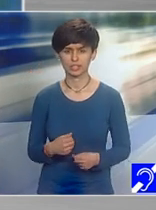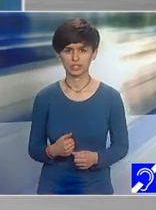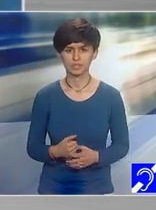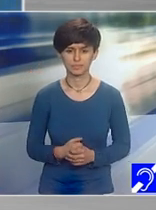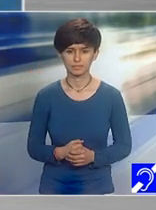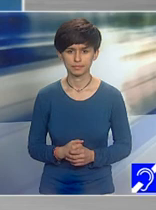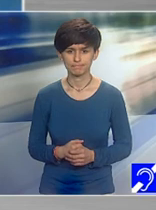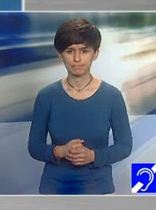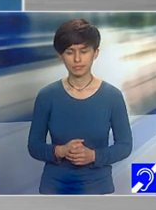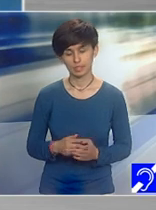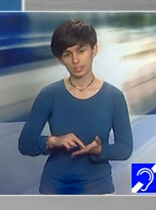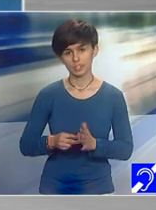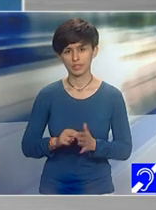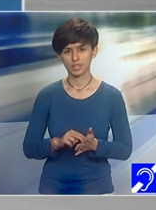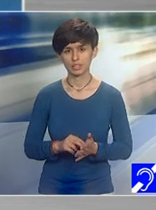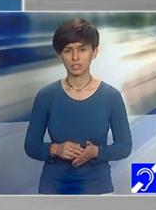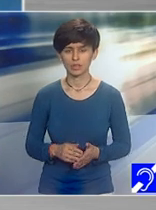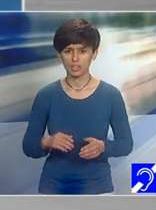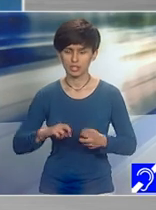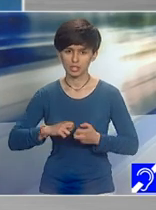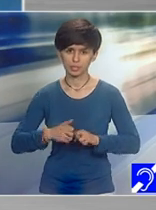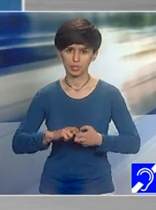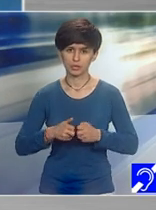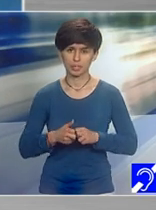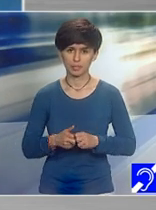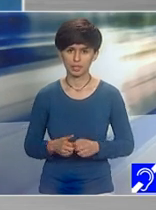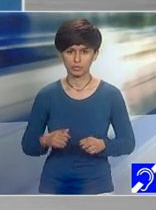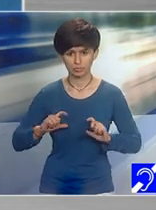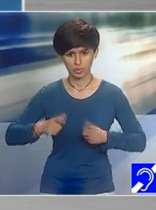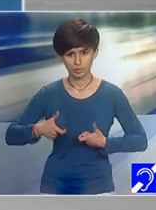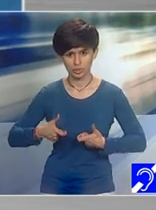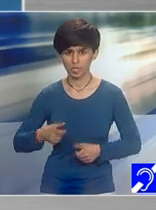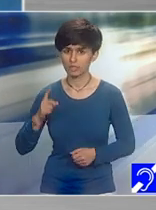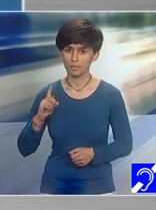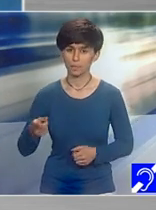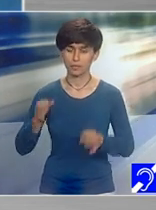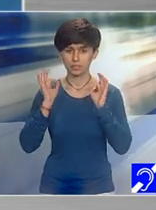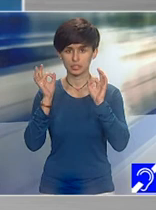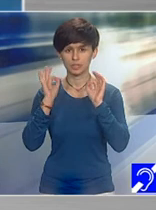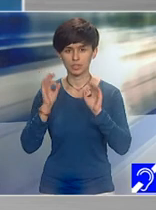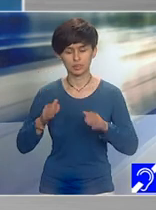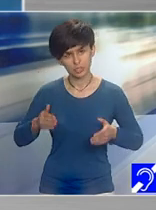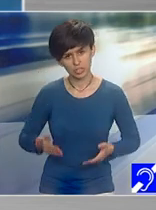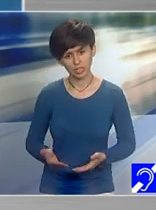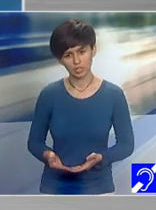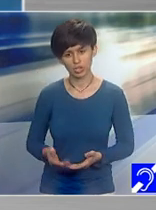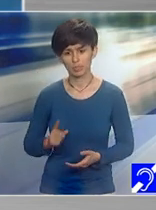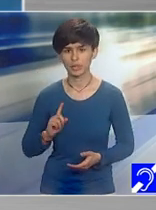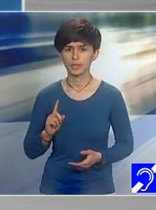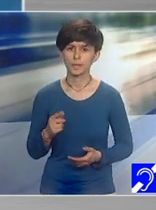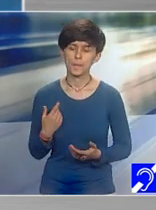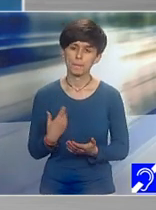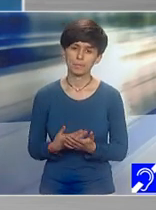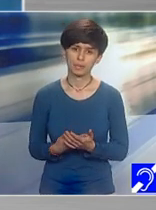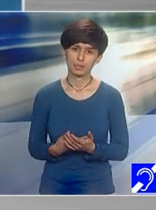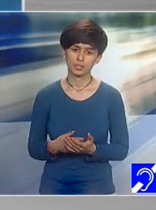rezolvată problema centrului de management integrat al deșeurilor, va trebui să folosim acea rampă tocmai pentru a nu mai fi nevoiți să